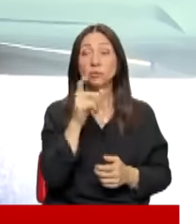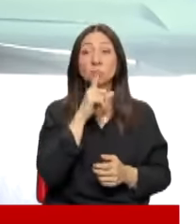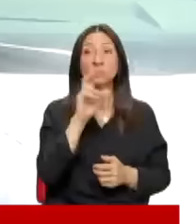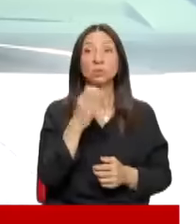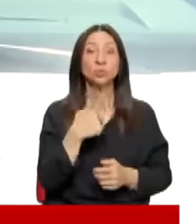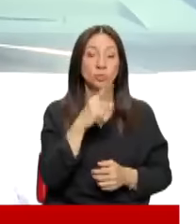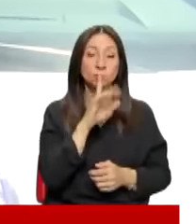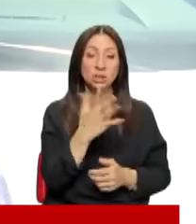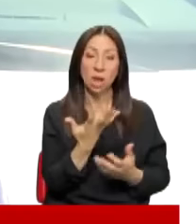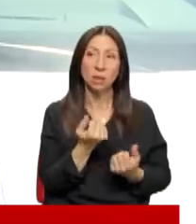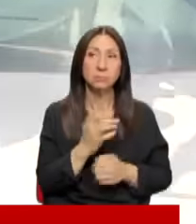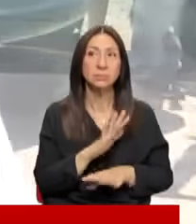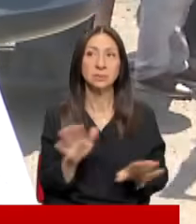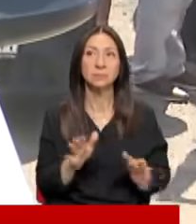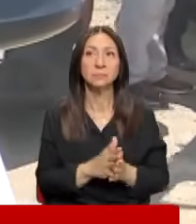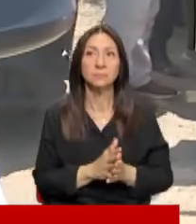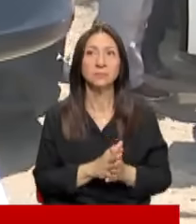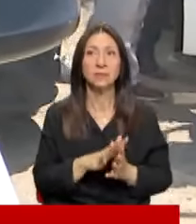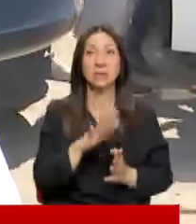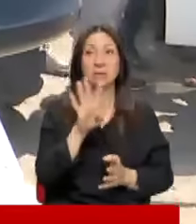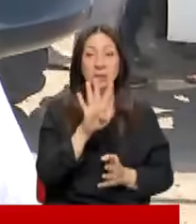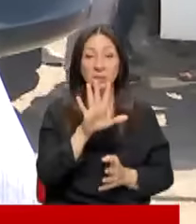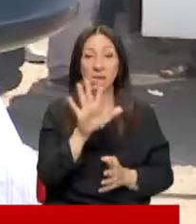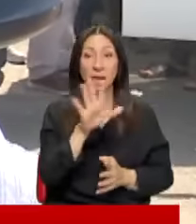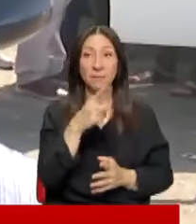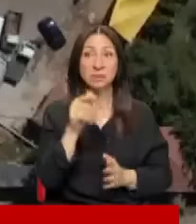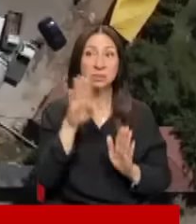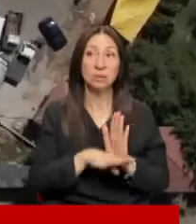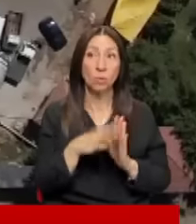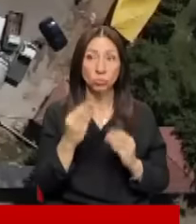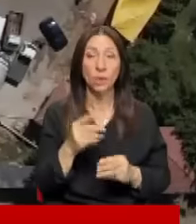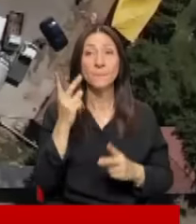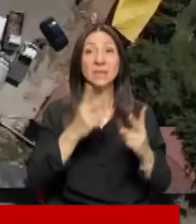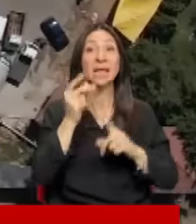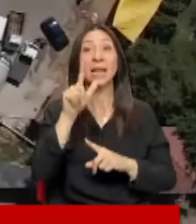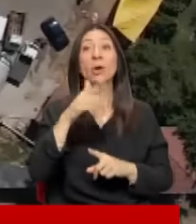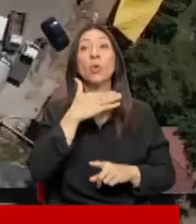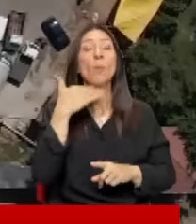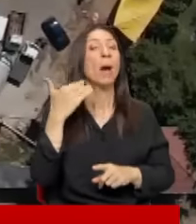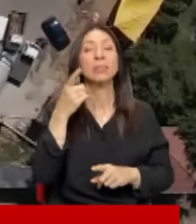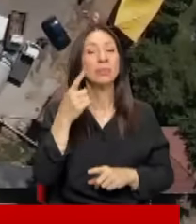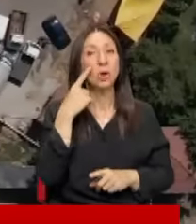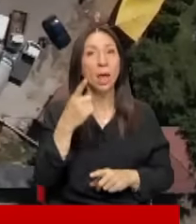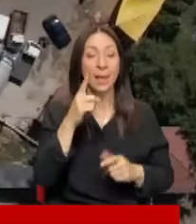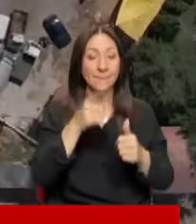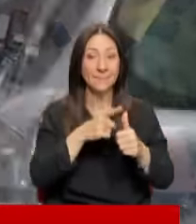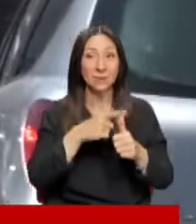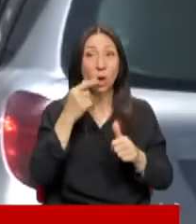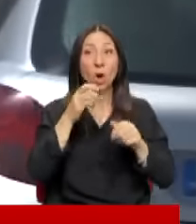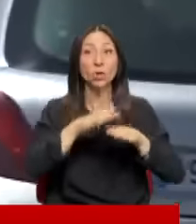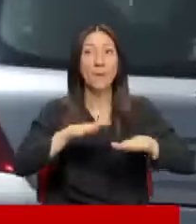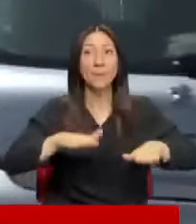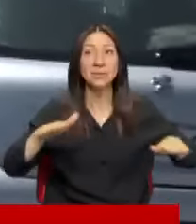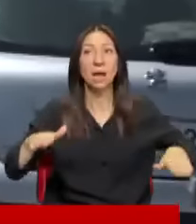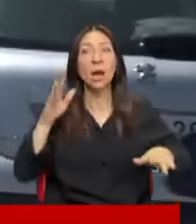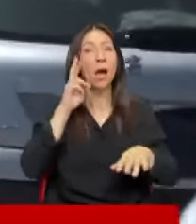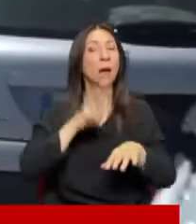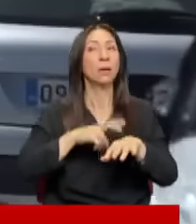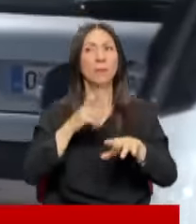Biz 105'e bitirdik yani çok şükür. 45-50 lira yakın bir indirmişler yani. Bazı illerse Kurban Bayramı'nın birinci günü otopazarlarını